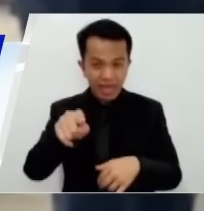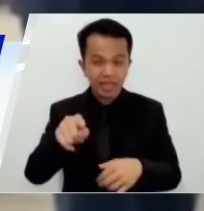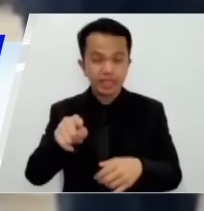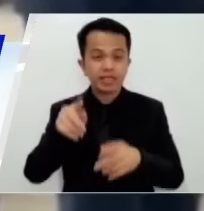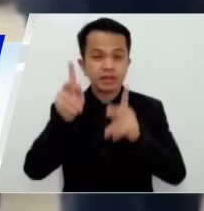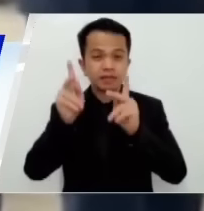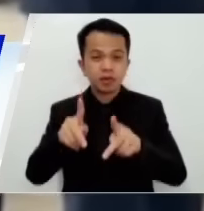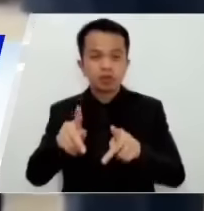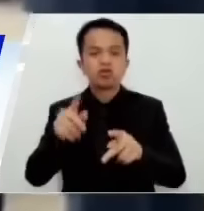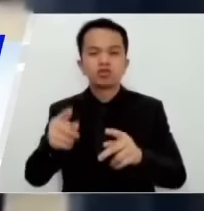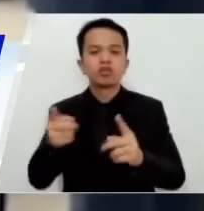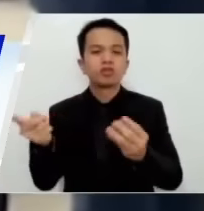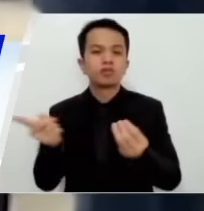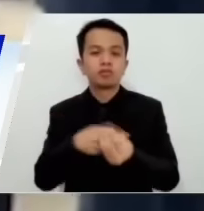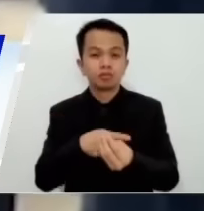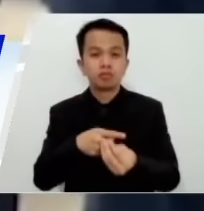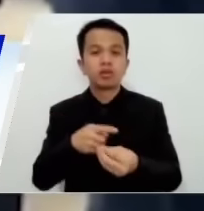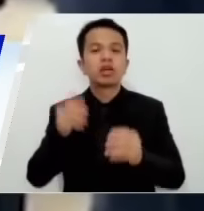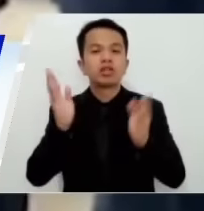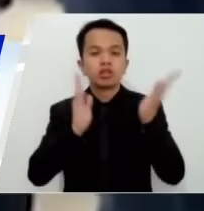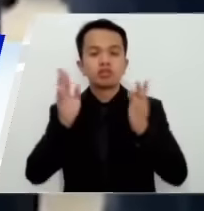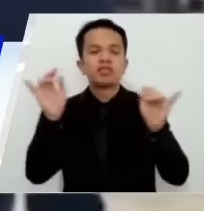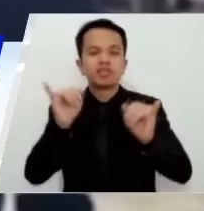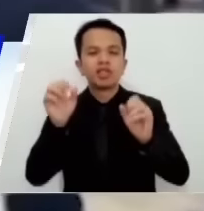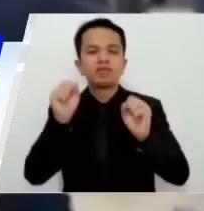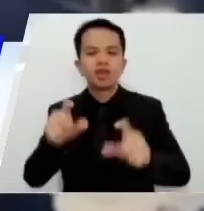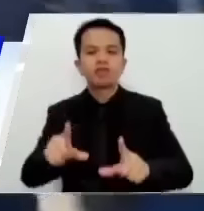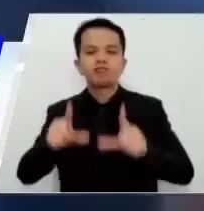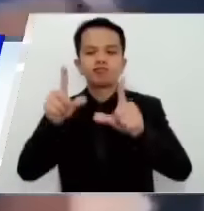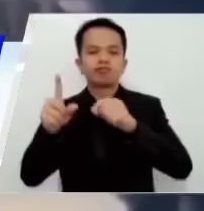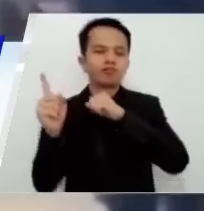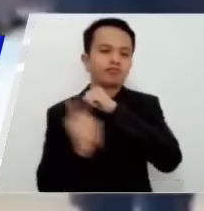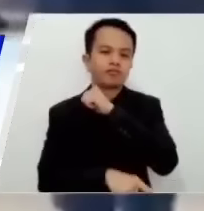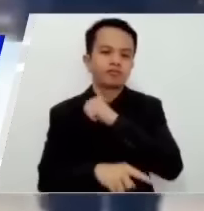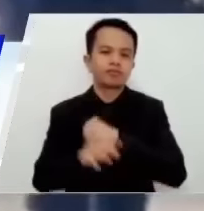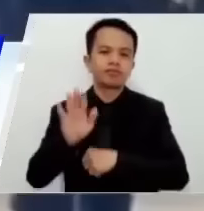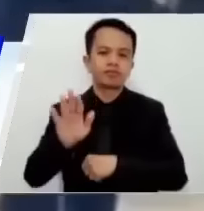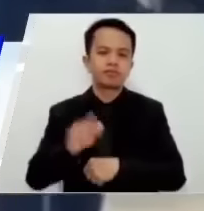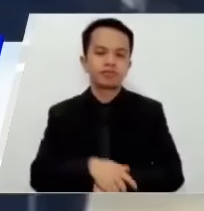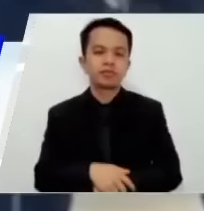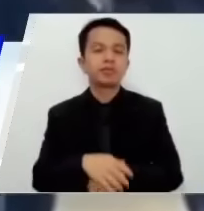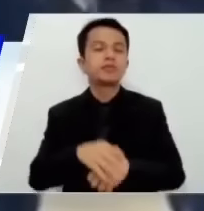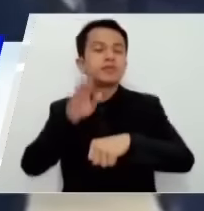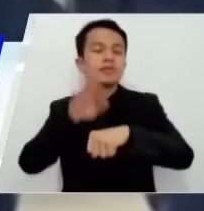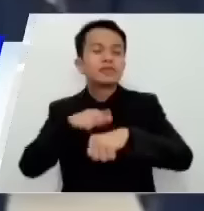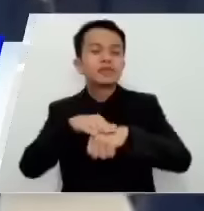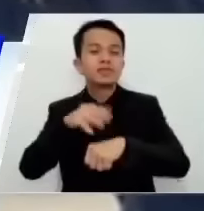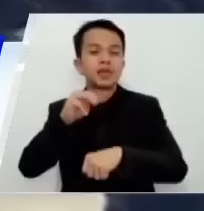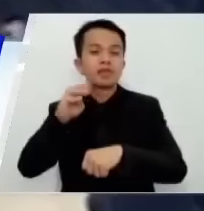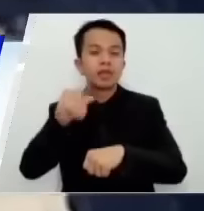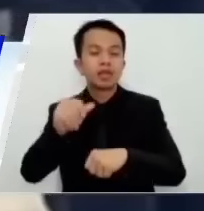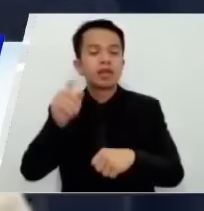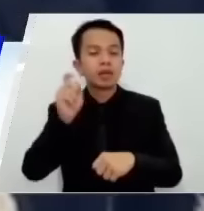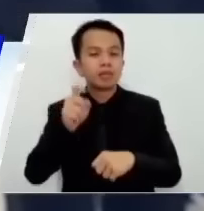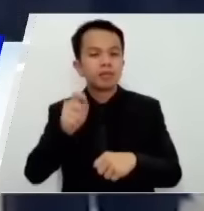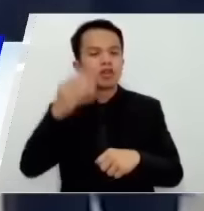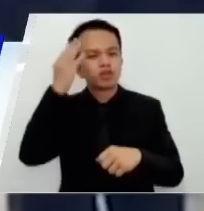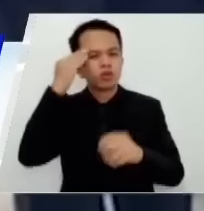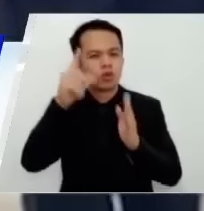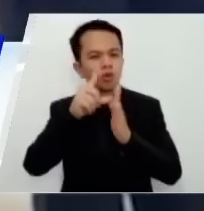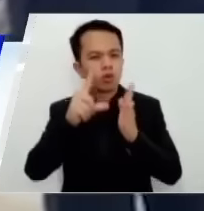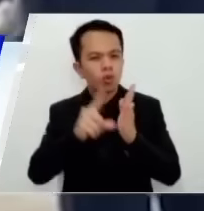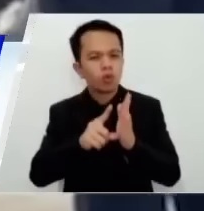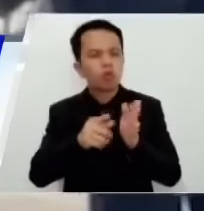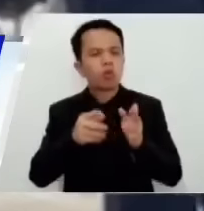serbisyo posibleng sampahan pa ng kasong kriminal ang enforcer payo ng MMDA alamin ng mga motorista ang mga batas trapiko para oras ng